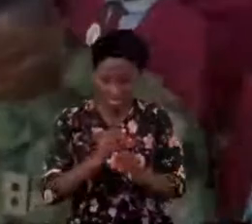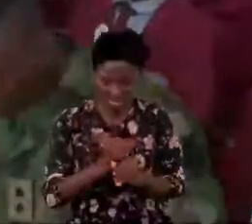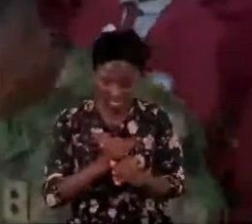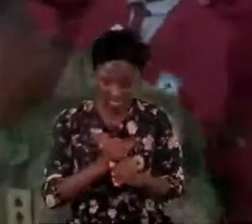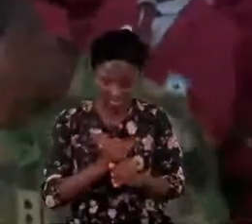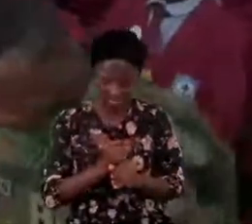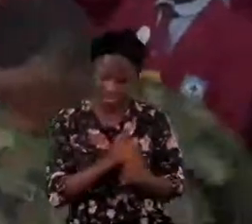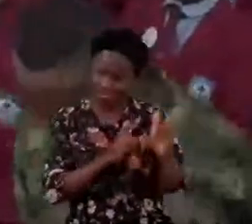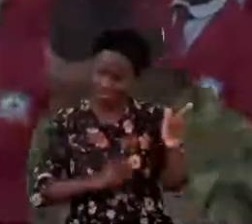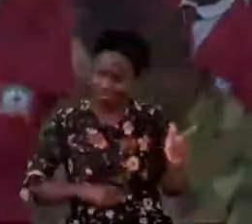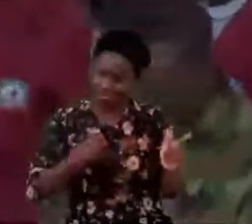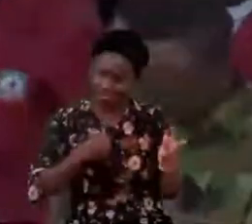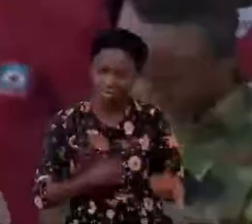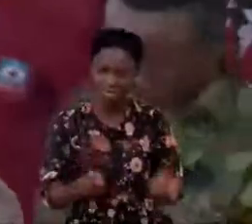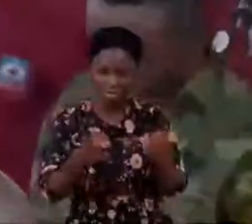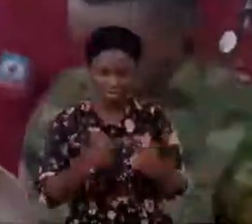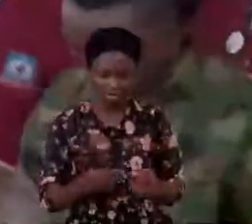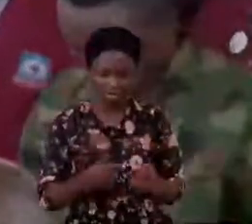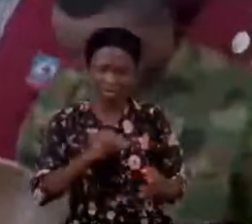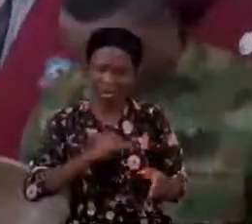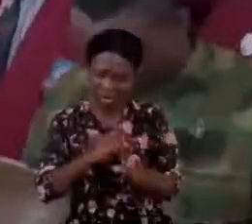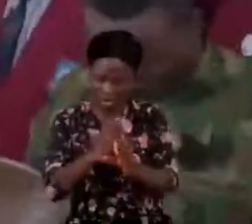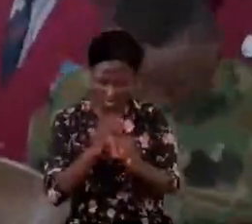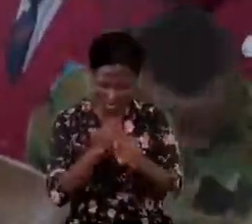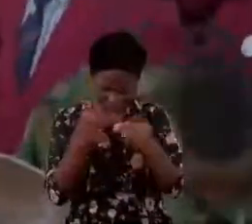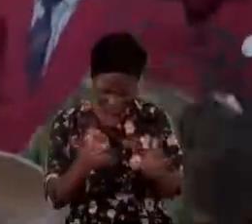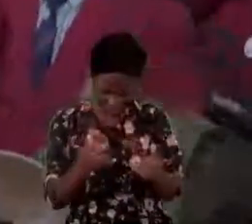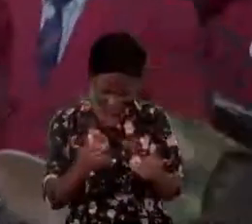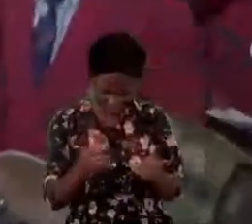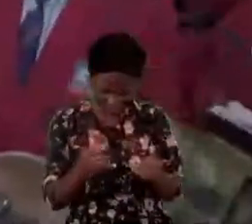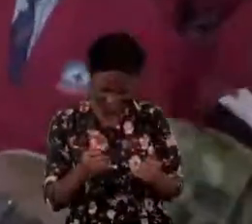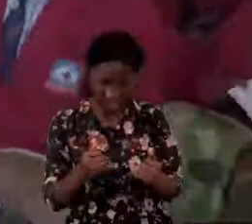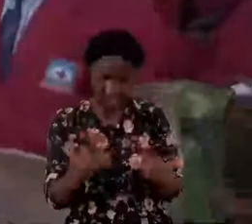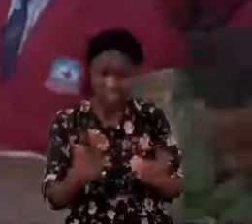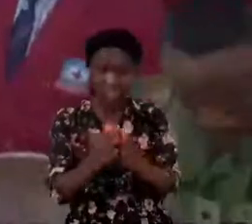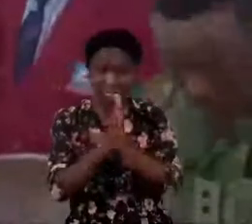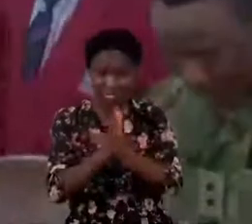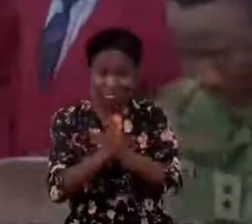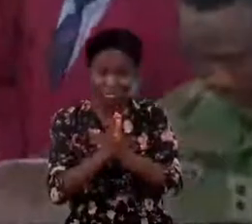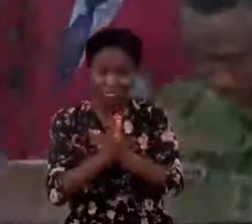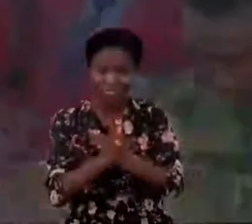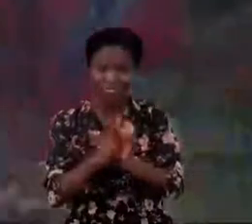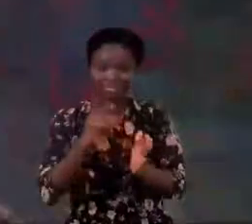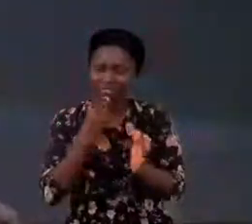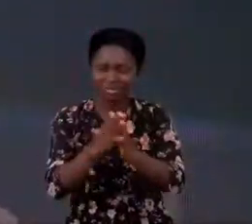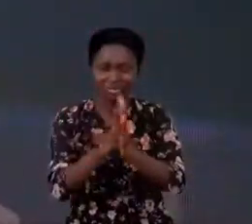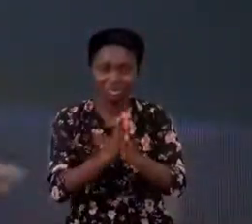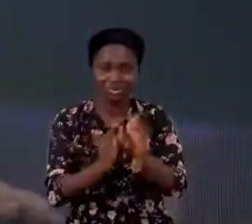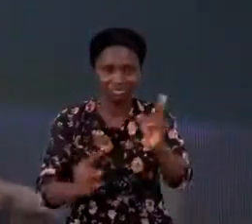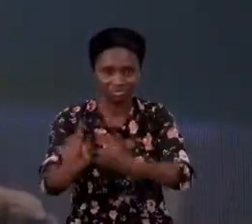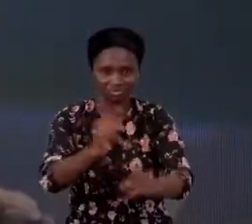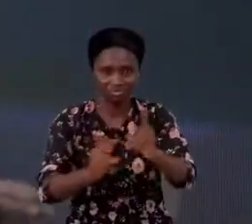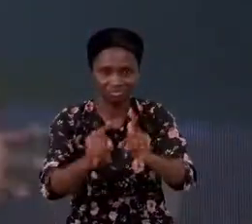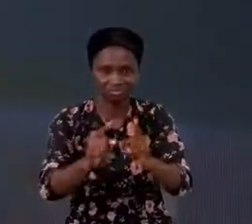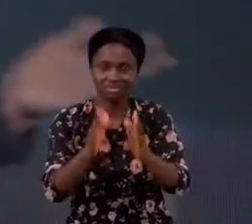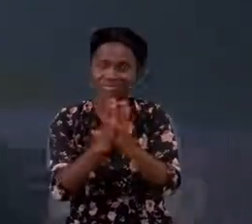maintenant. L'échec du passé dit, Seigneur, je suis désolé. Je ne retournerai plus dans cette direction.